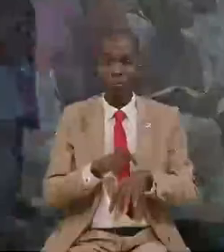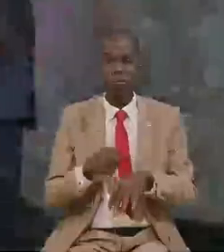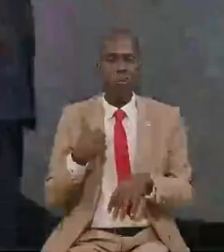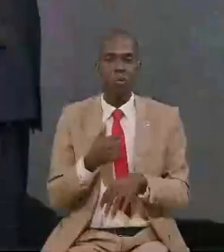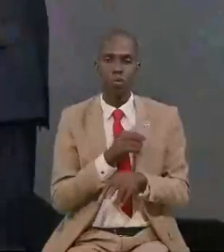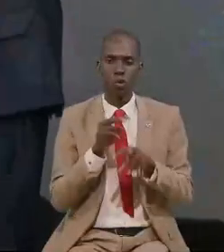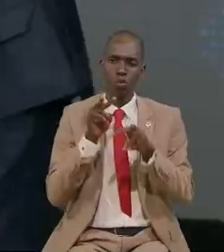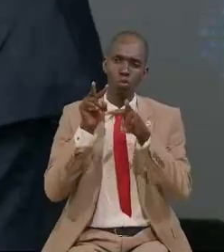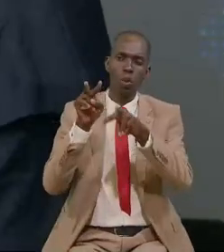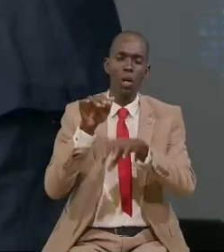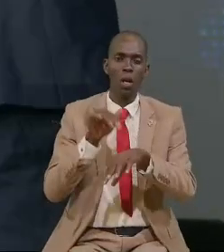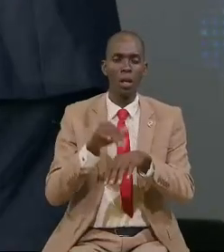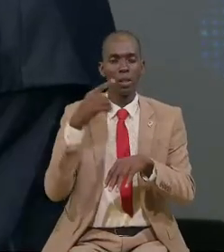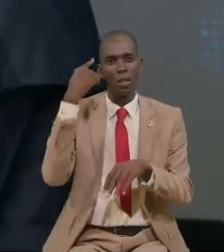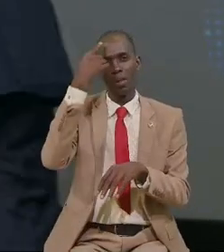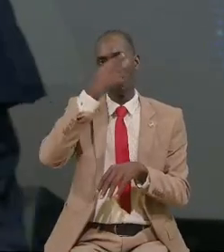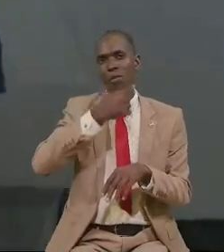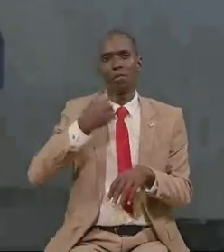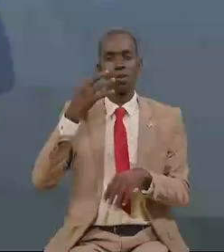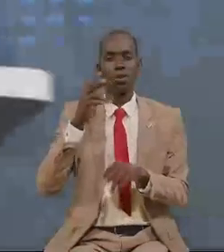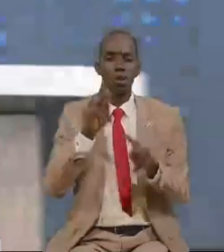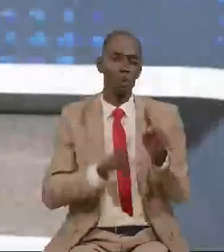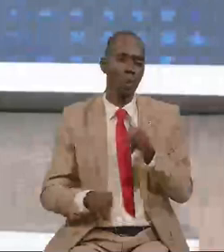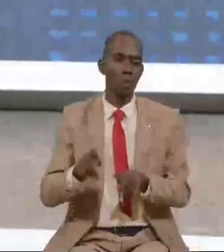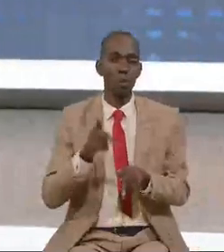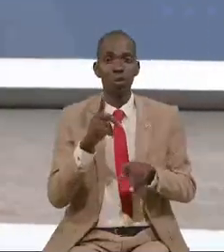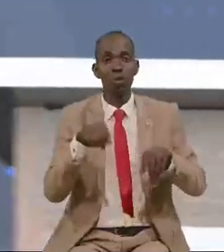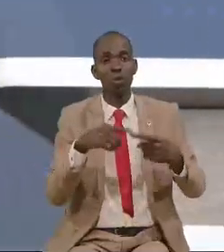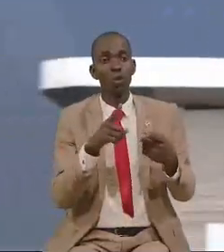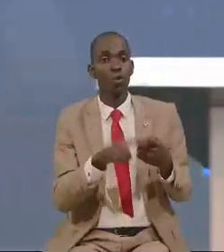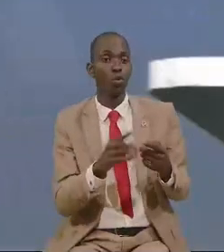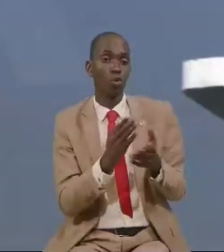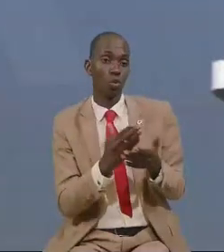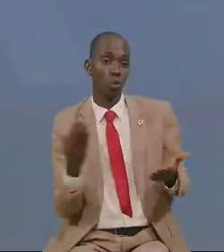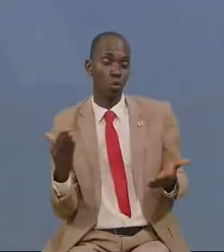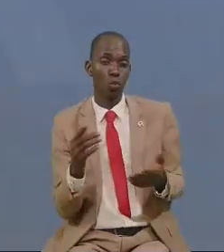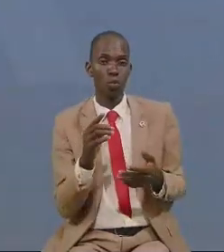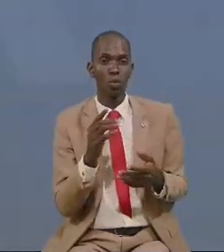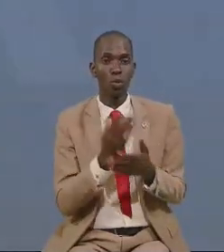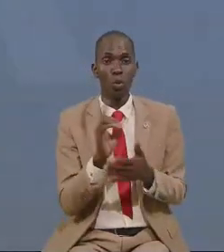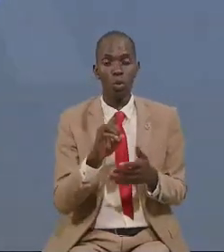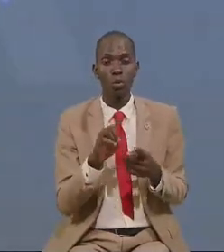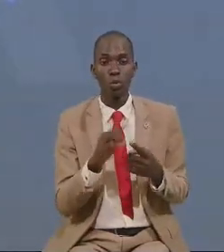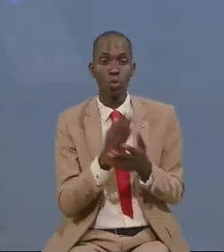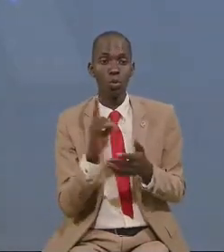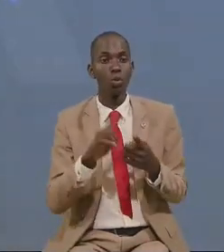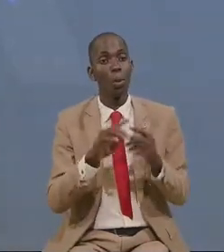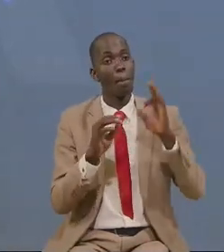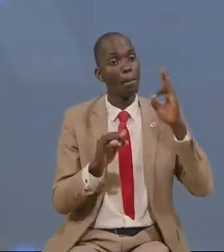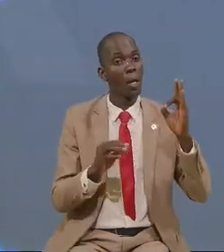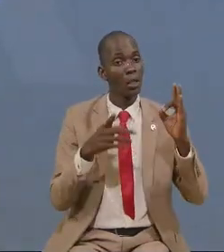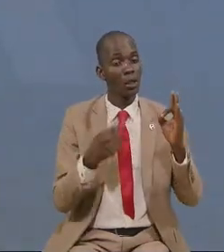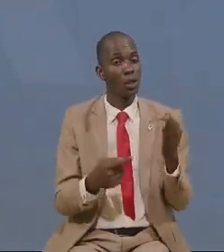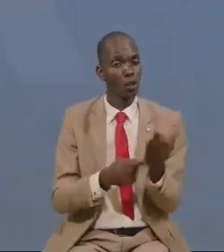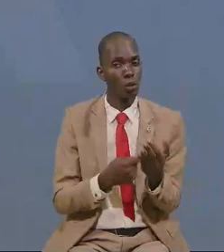des gens. Vous allez vers quelqu'un et vous voulez lui dire quelque chose. Vous voulez prêcher l'évangile à la personne.